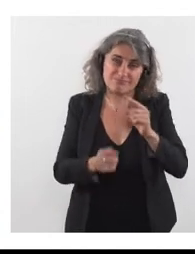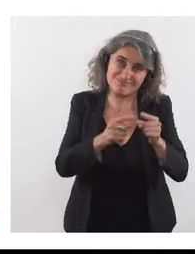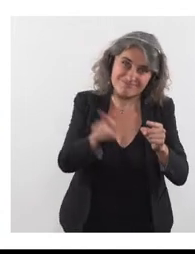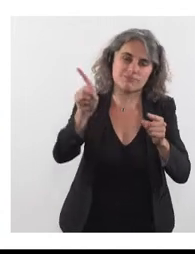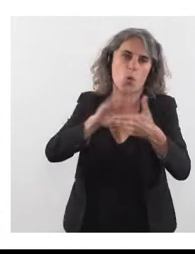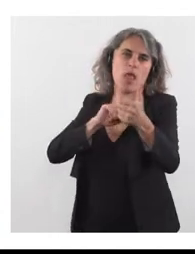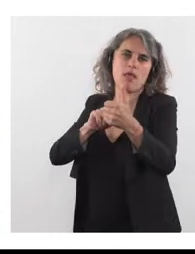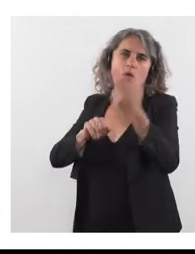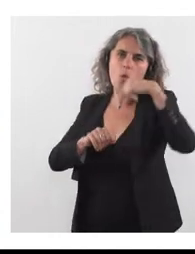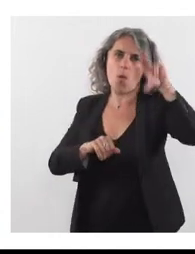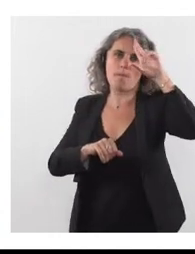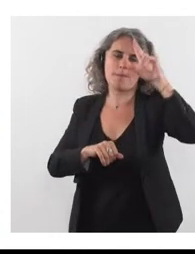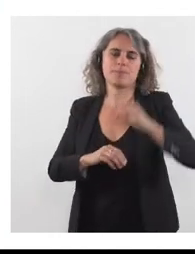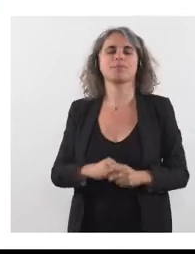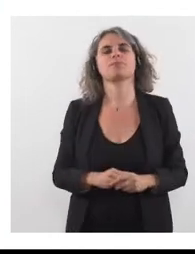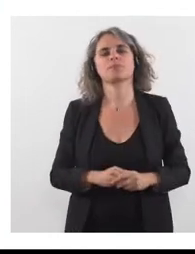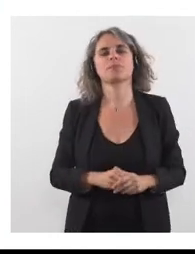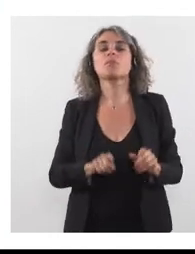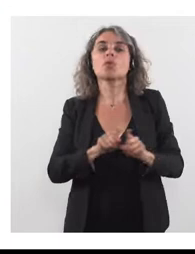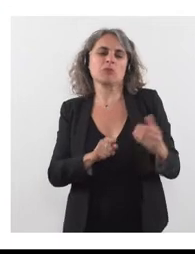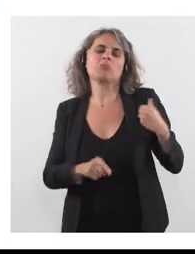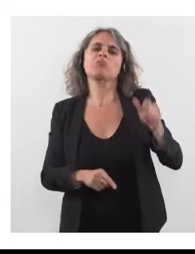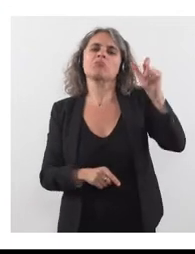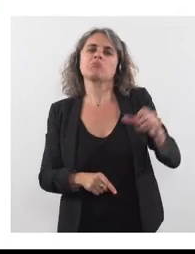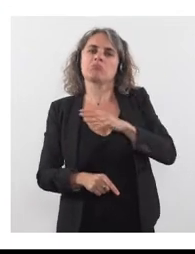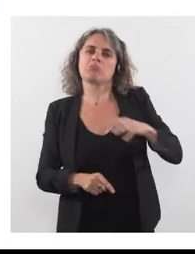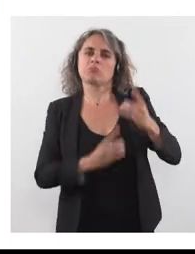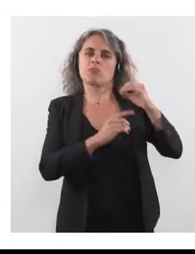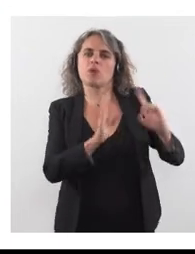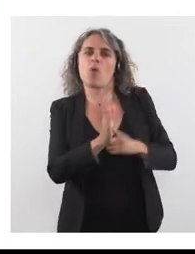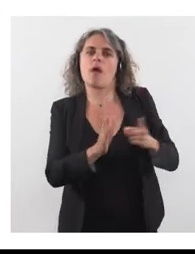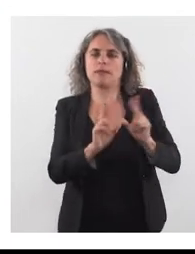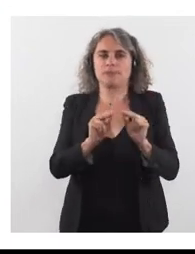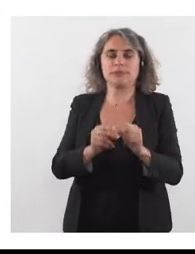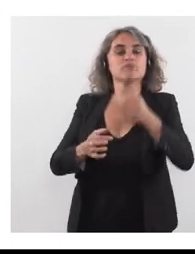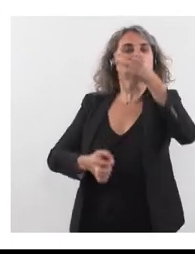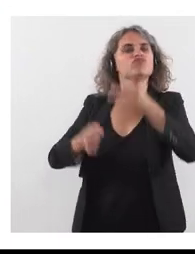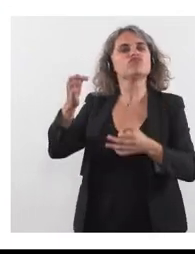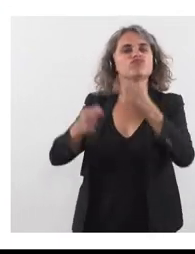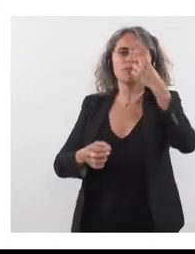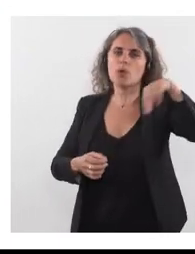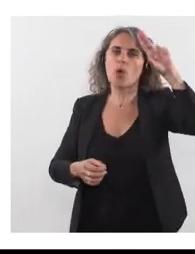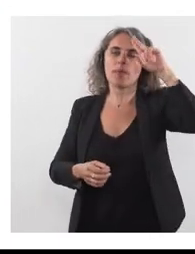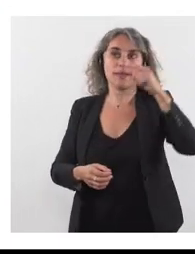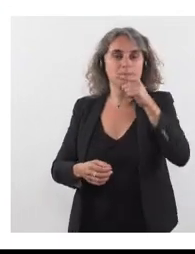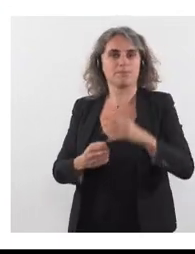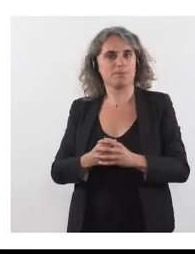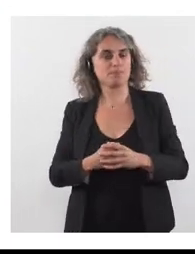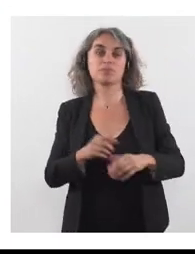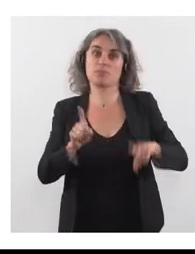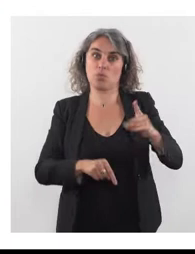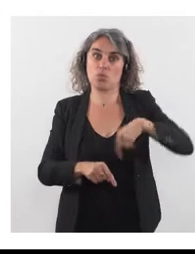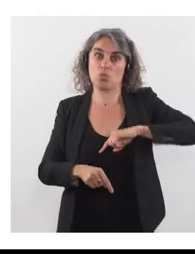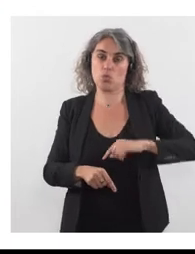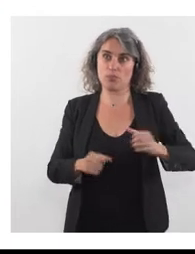Claire Hédon l'a dit également, devant la Cour de justice de l'Union européenne, Le fait de pouvoir agir en tant qu'amicus